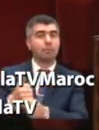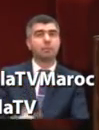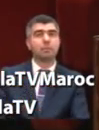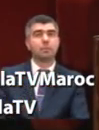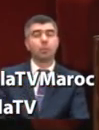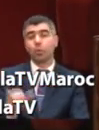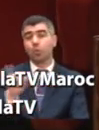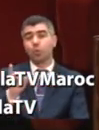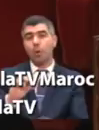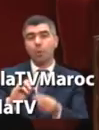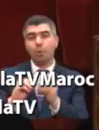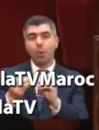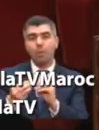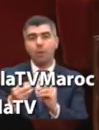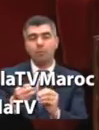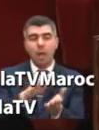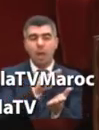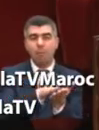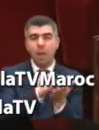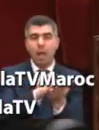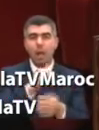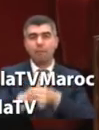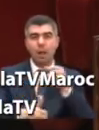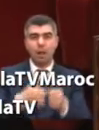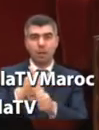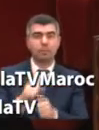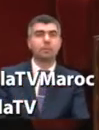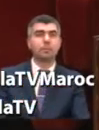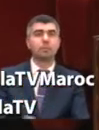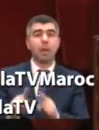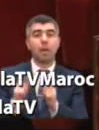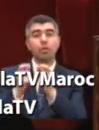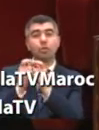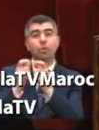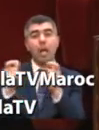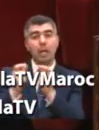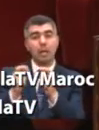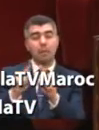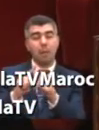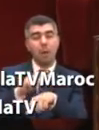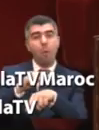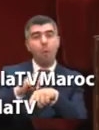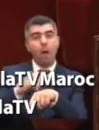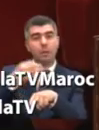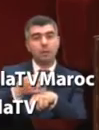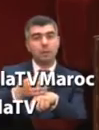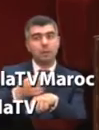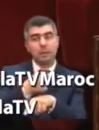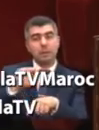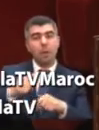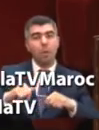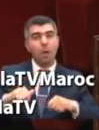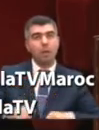وقع المشكل ديالنا في هذا المخزون لهذا السنة يرجع بالأساس إلى عدم التزام الشركة بتاريخ تزويد وزارة الصحة بالأنسولين